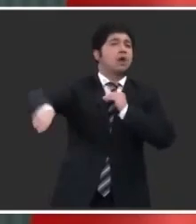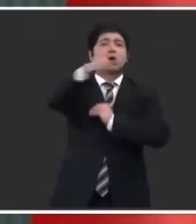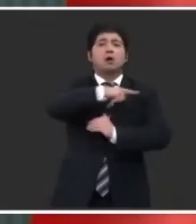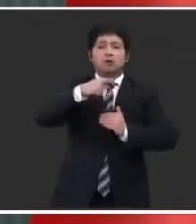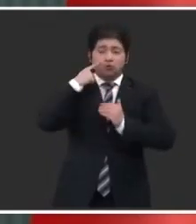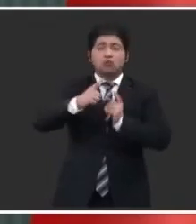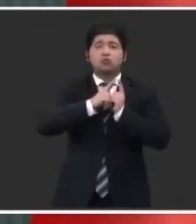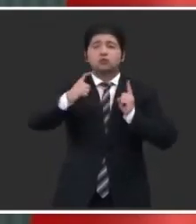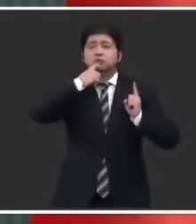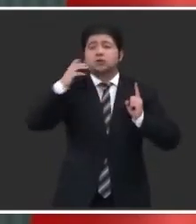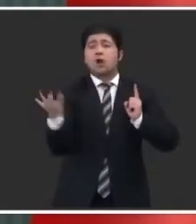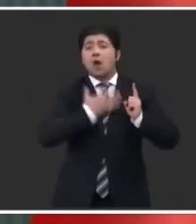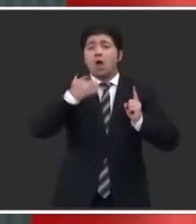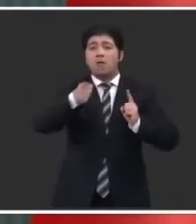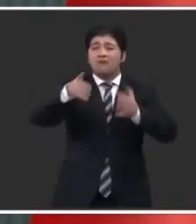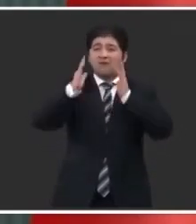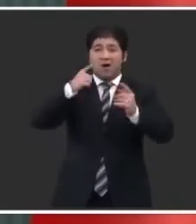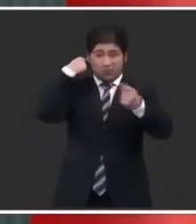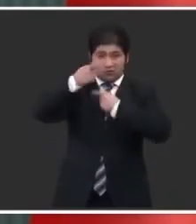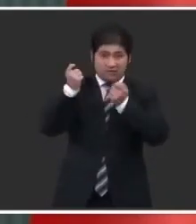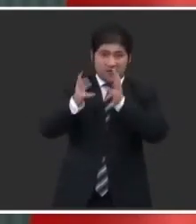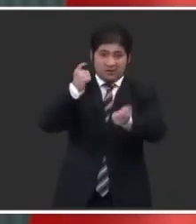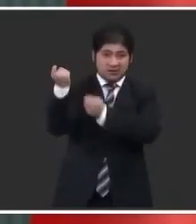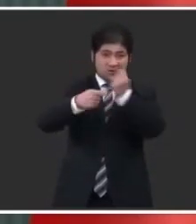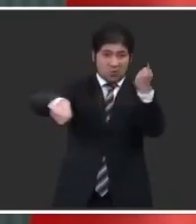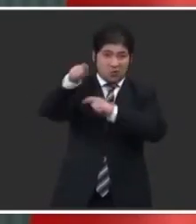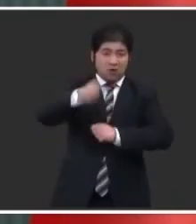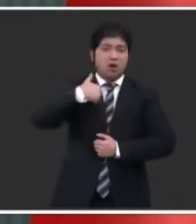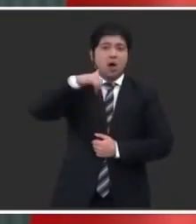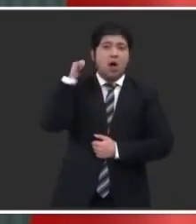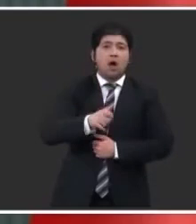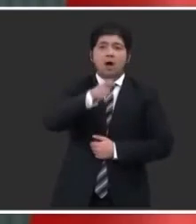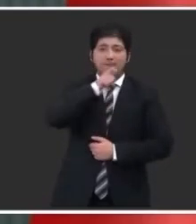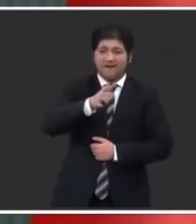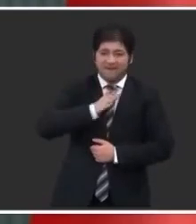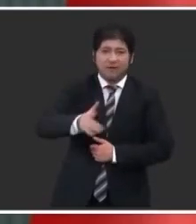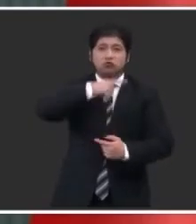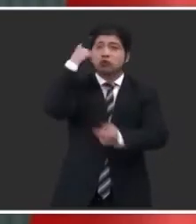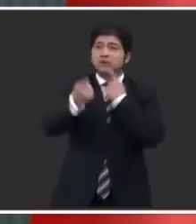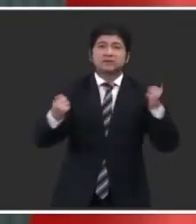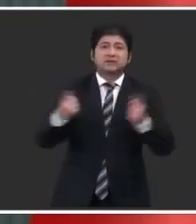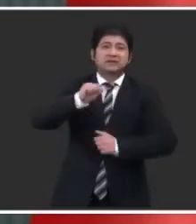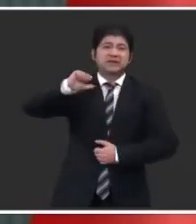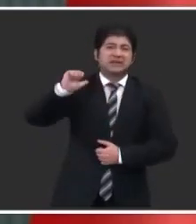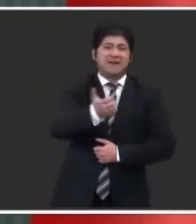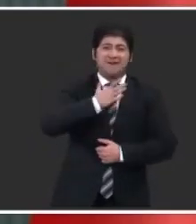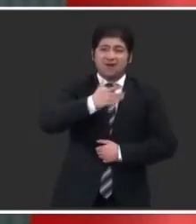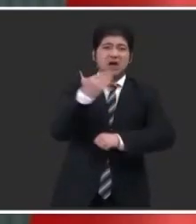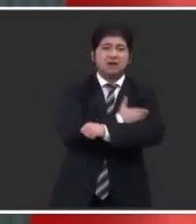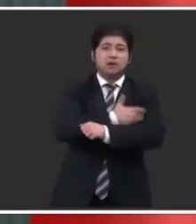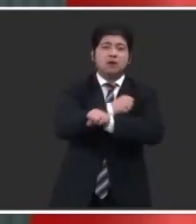süre bu tür faaliyetler sebebiyle hakettiği imkanlardan eserlerden hizmetlerden